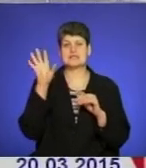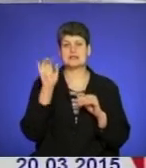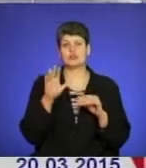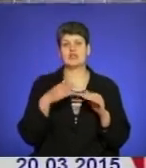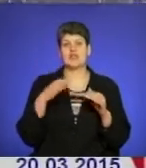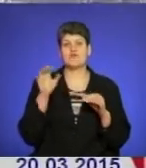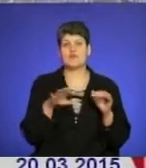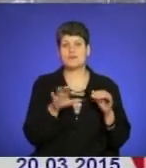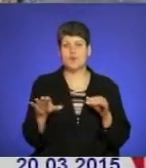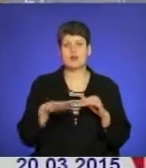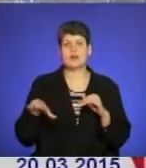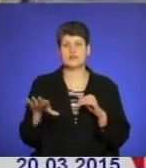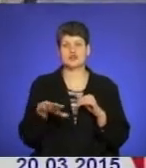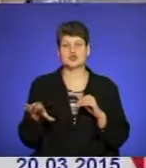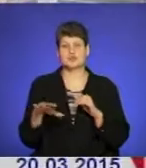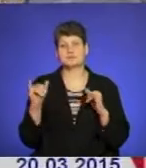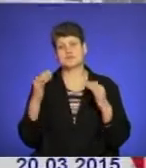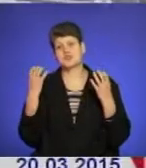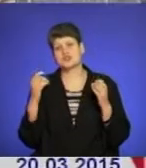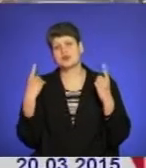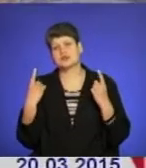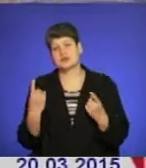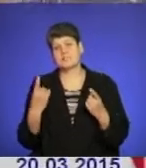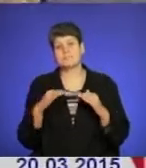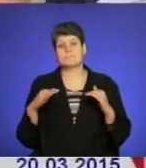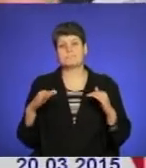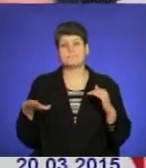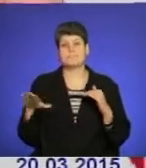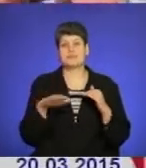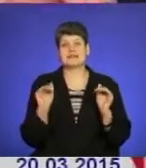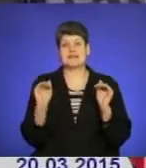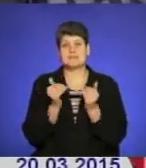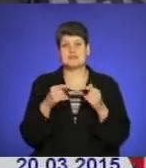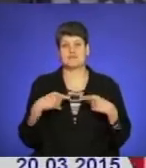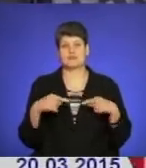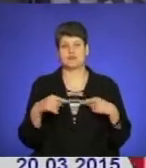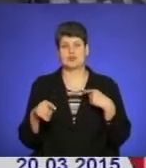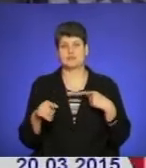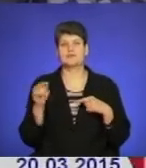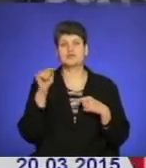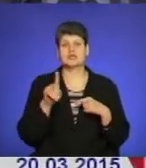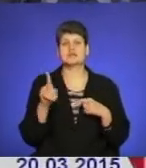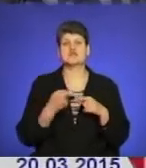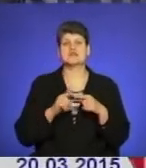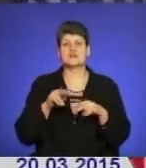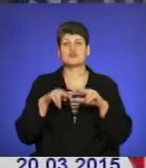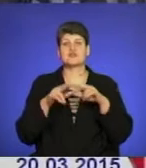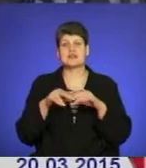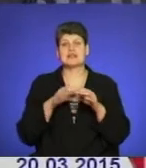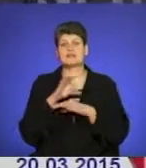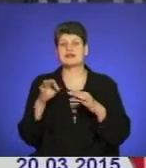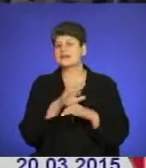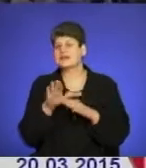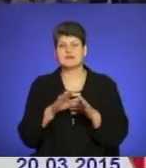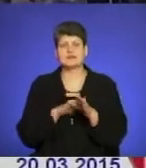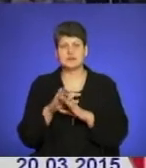баскетбольно-волейбольні площадки і ще одне мале поле для міні-футболу. Про те, що цей будівельний проект забудовник не